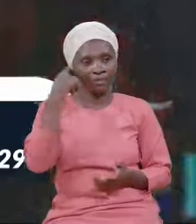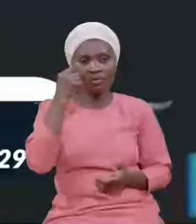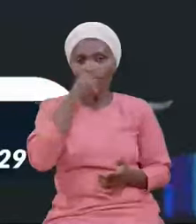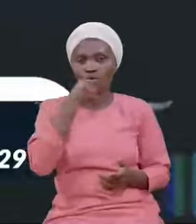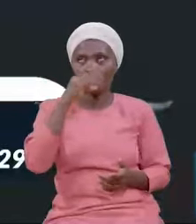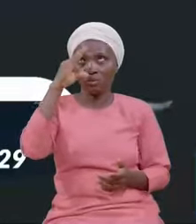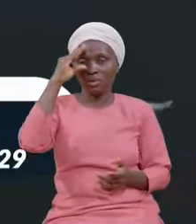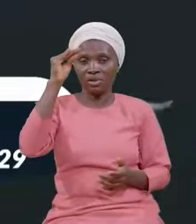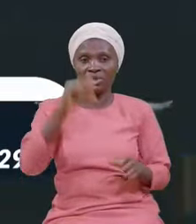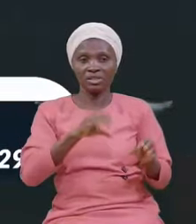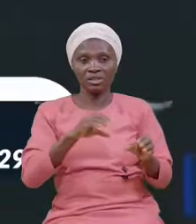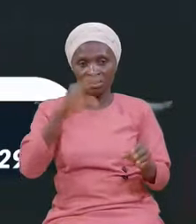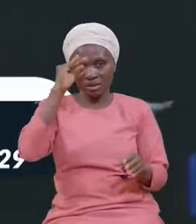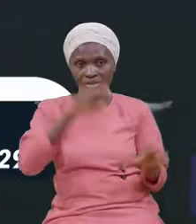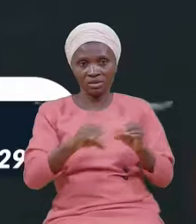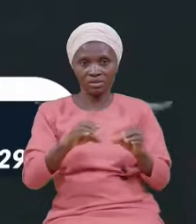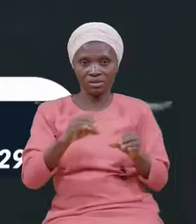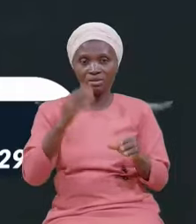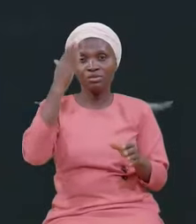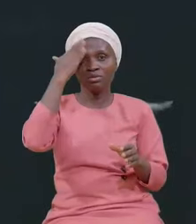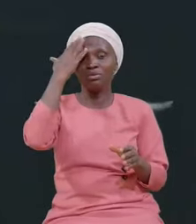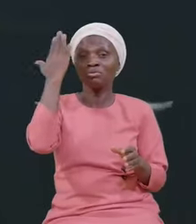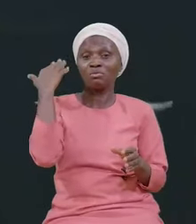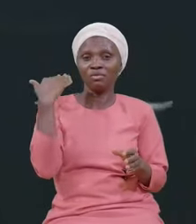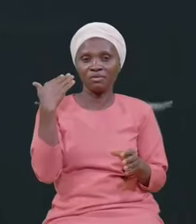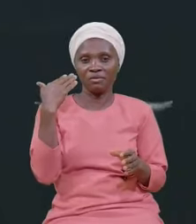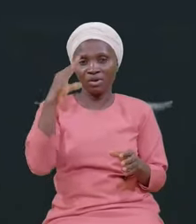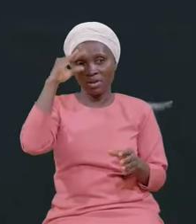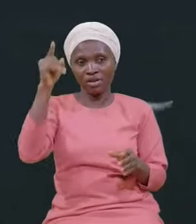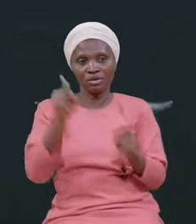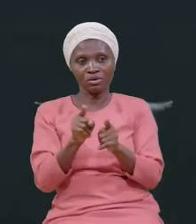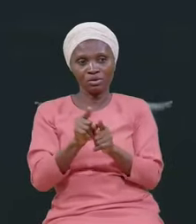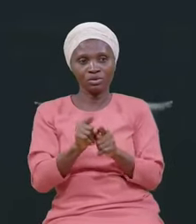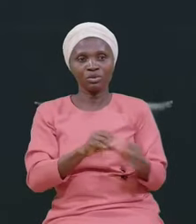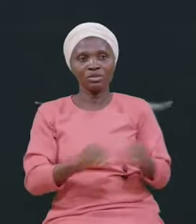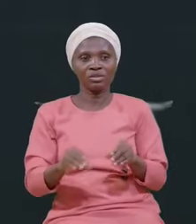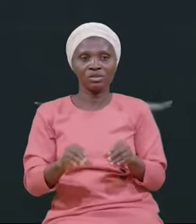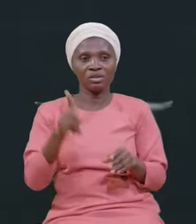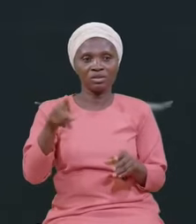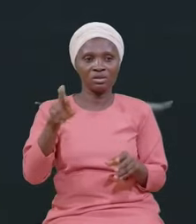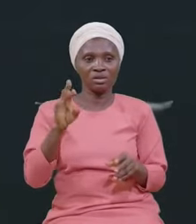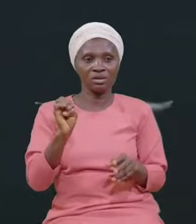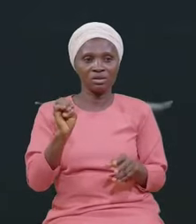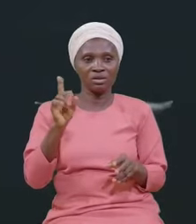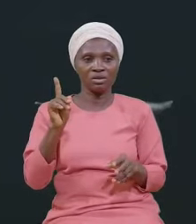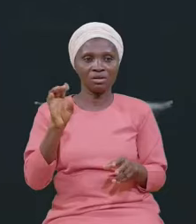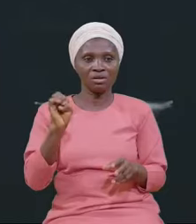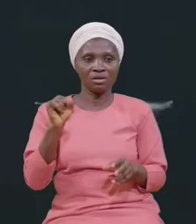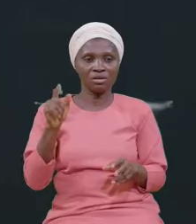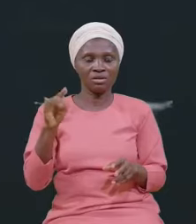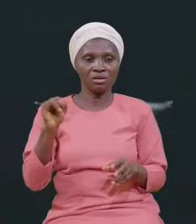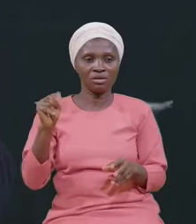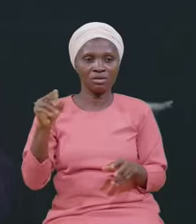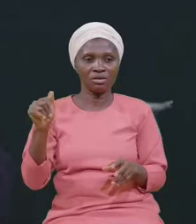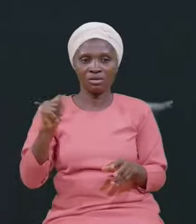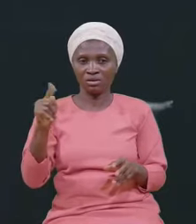Car ceux qu'il a connus d'avance, il les a aussi prédestinés à être semblables à l'image de son Fils. Ça,